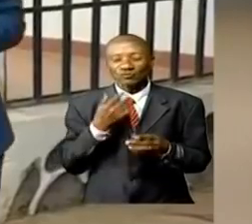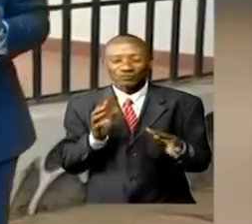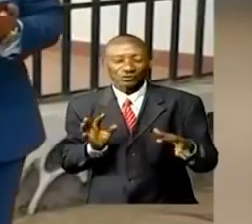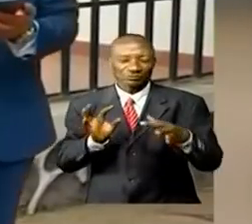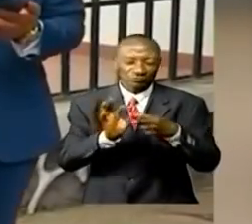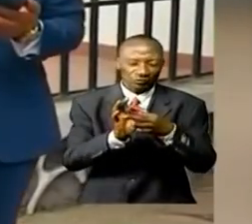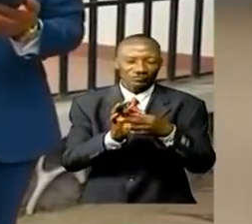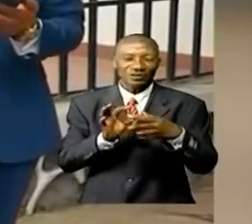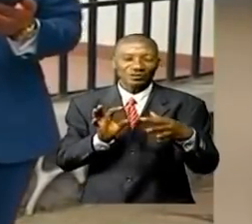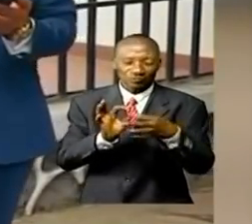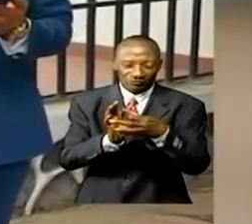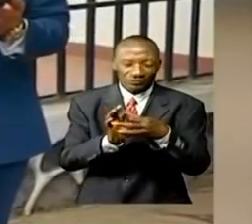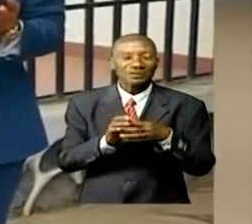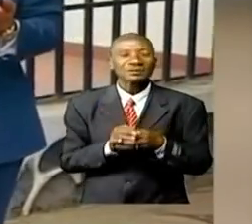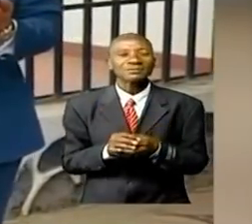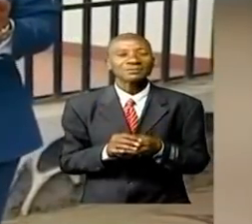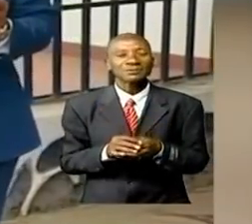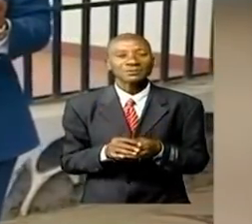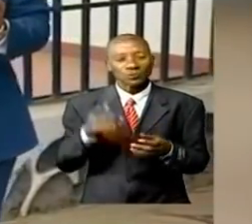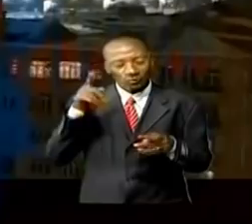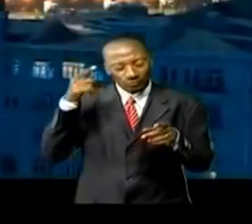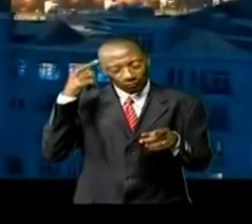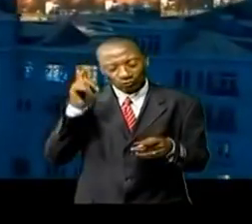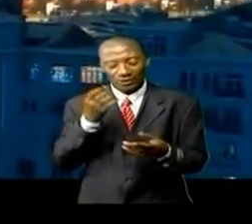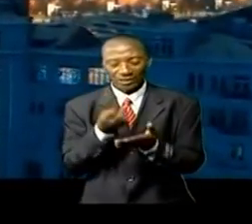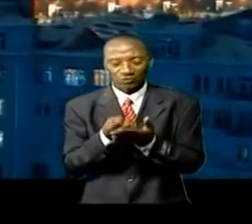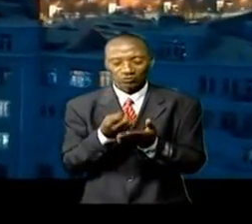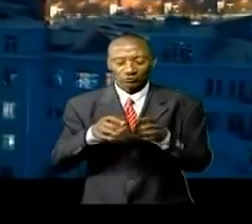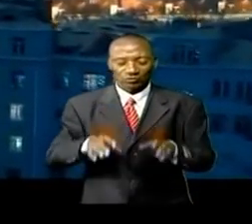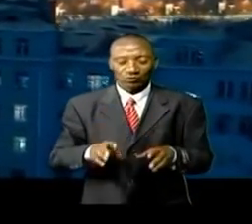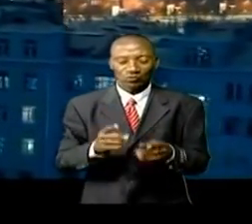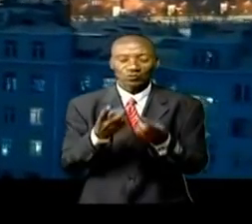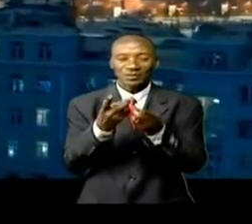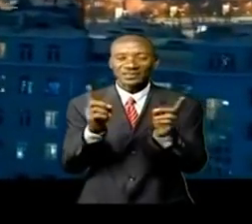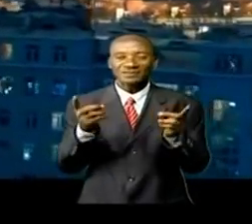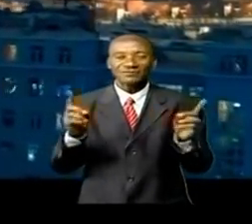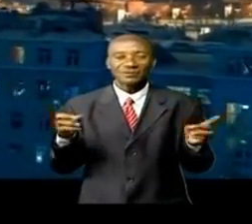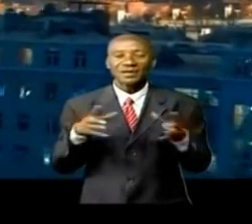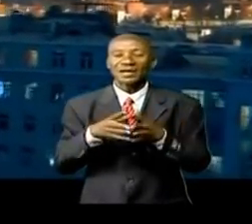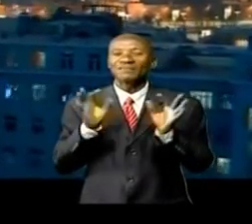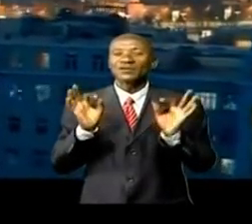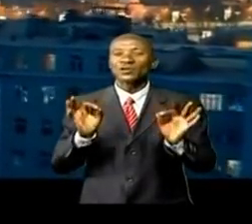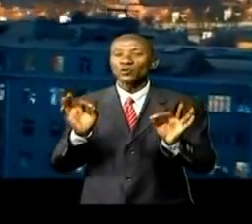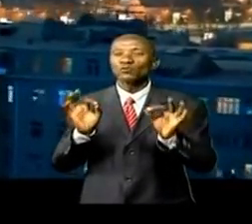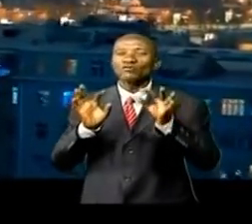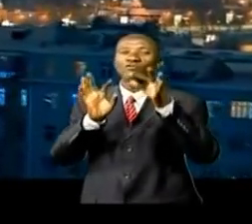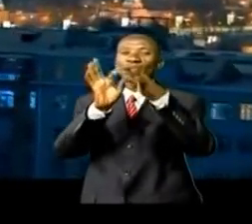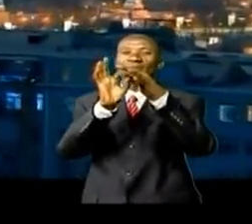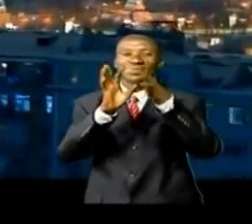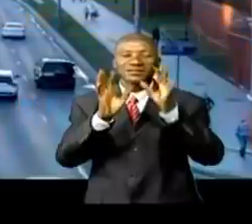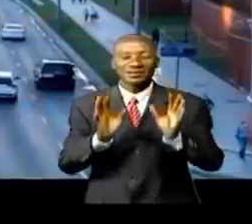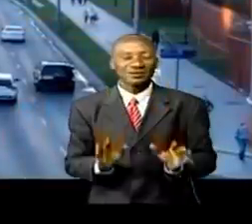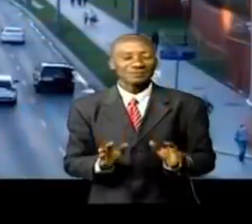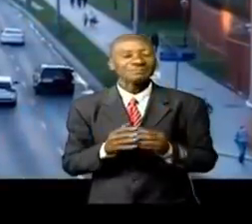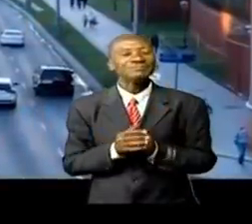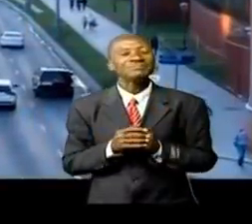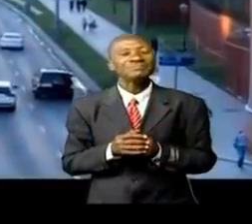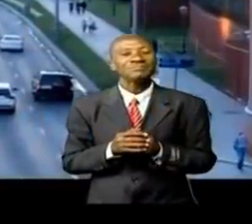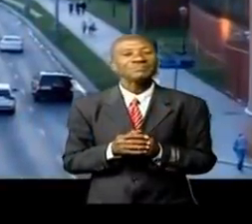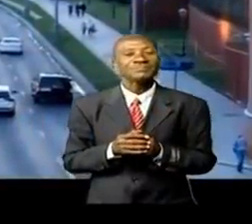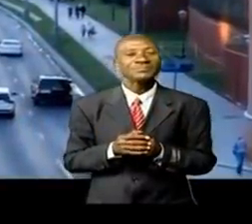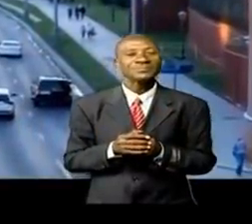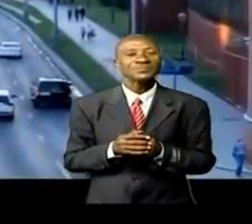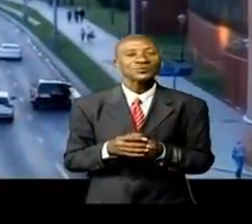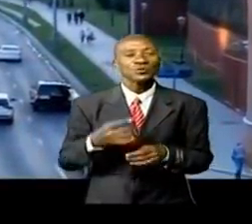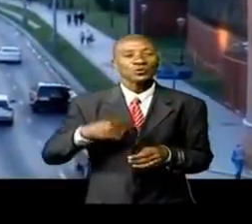pour diversifier enfin notre économie avec de nouveaux partenaires, sortir des sentiers battus pour